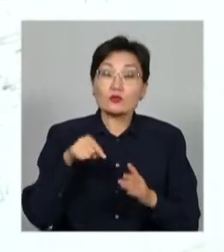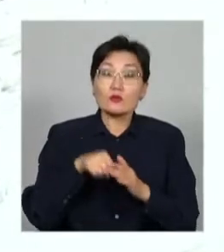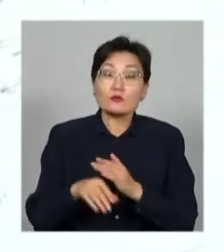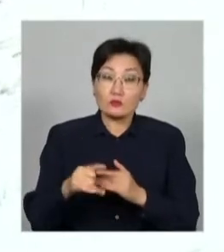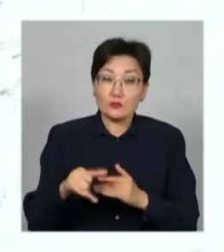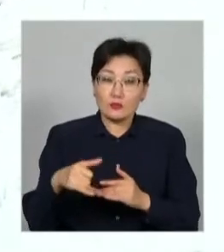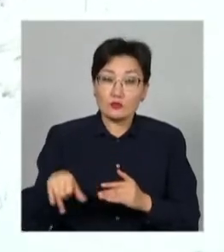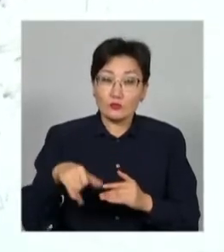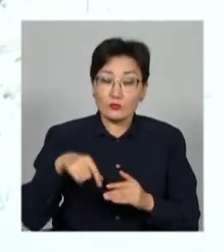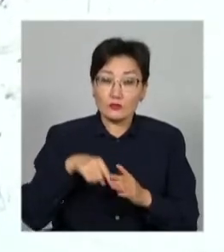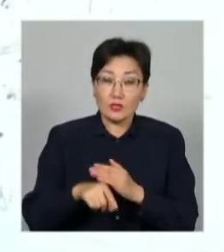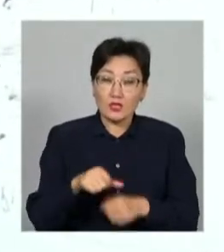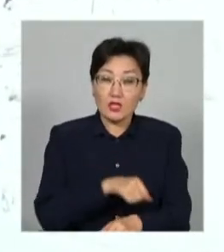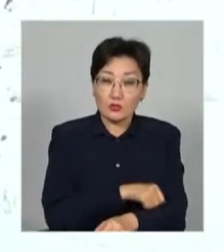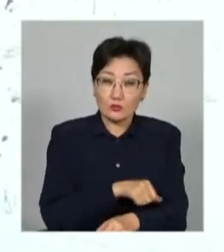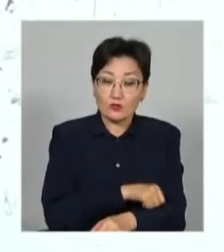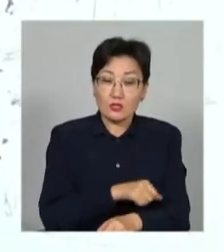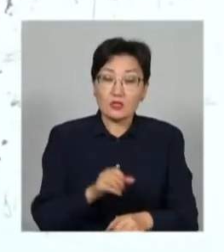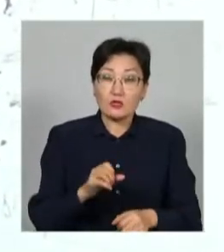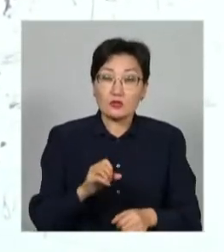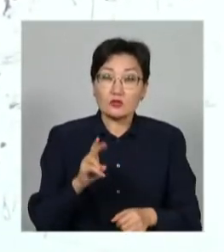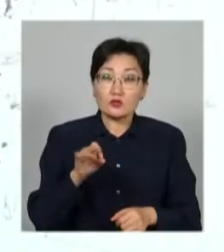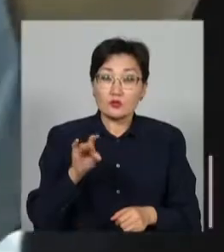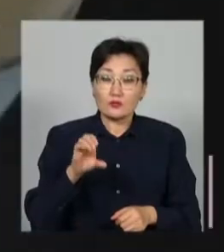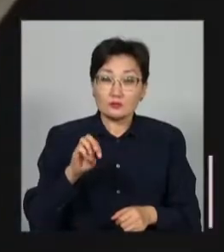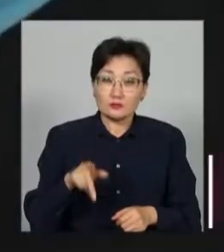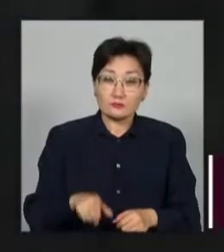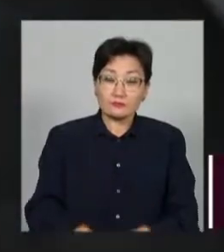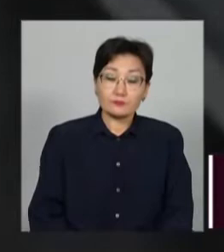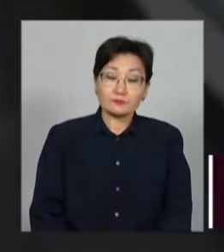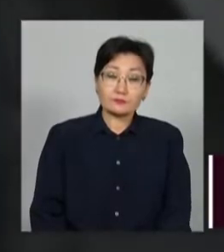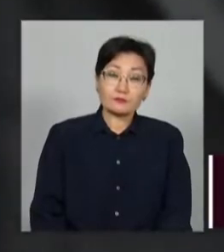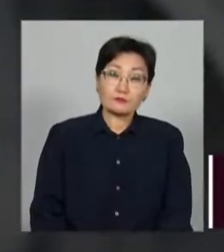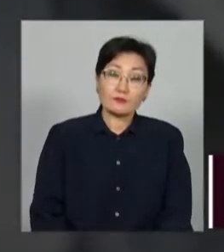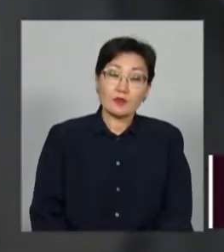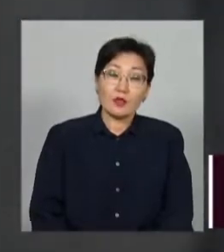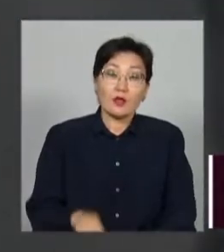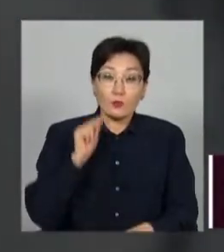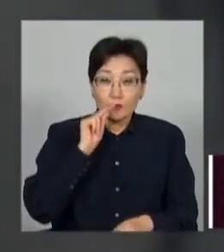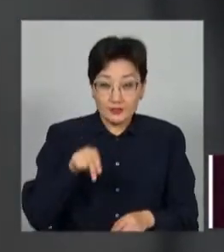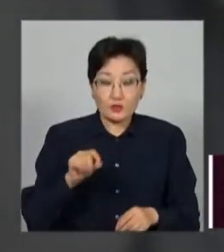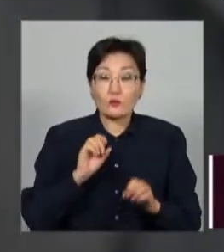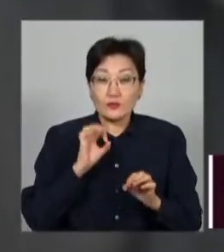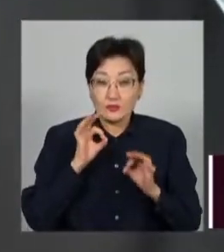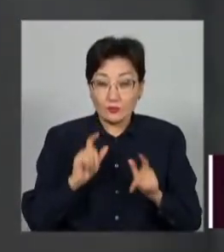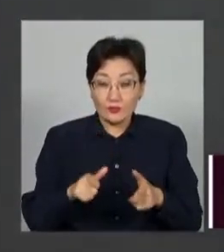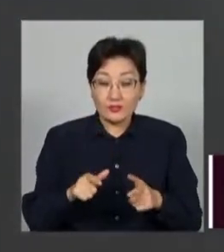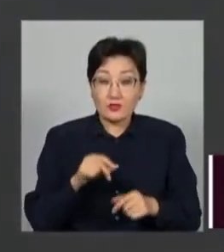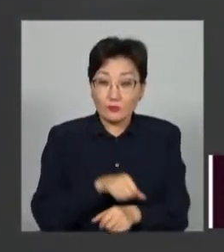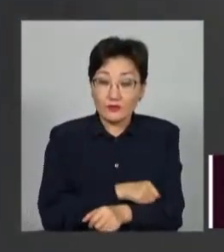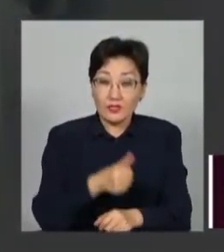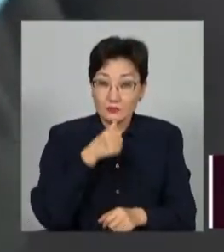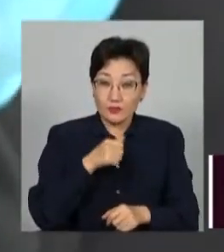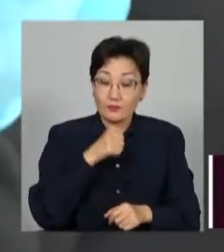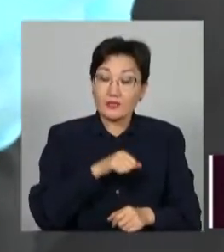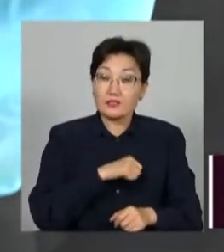лежит? Наркотик. Какой? Скорость. Подозреваемая призналась, что наркотики она